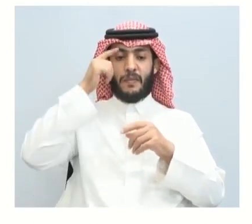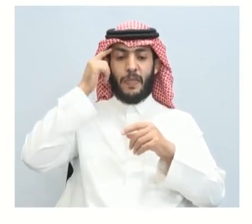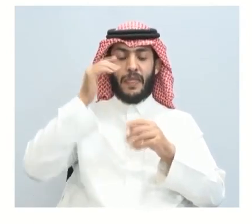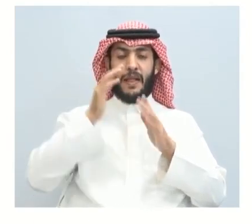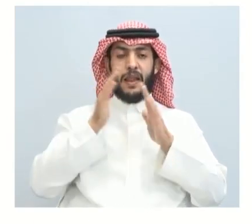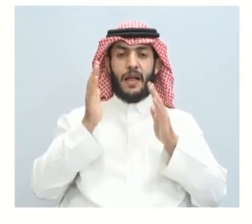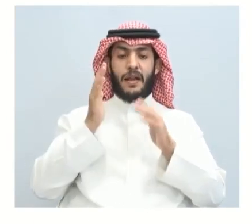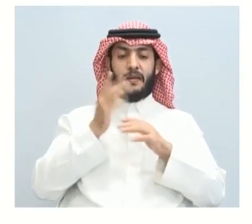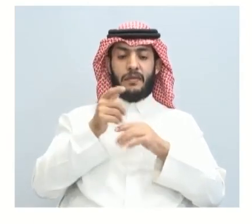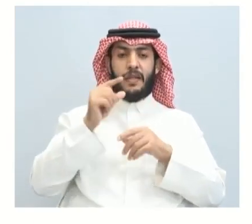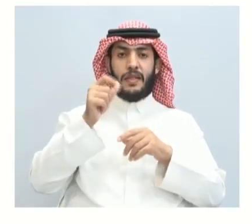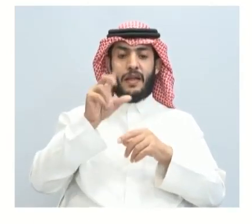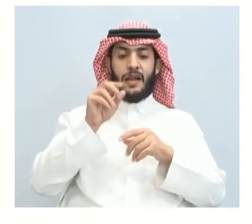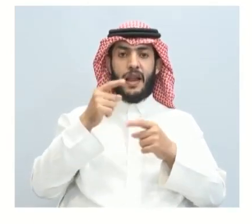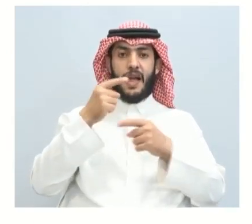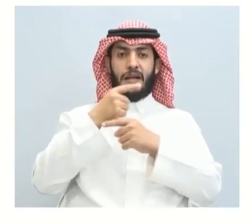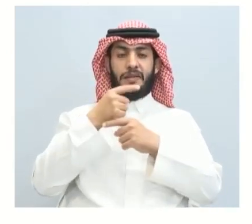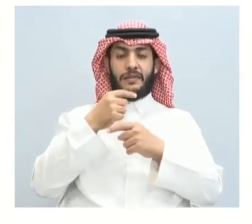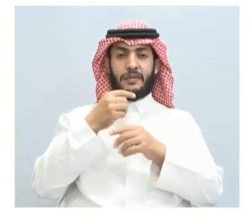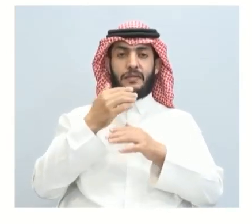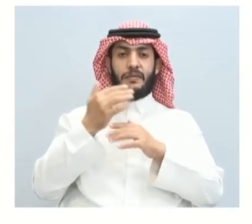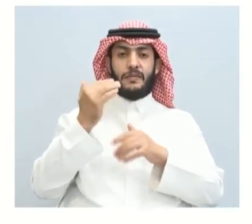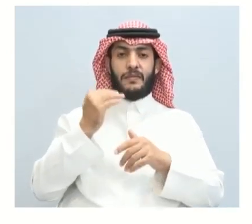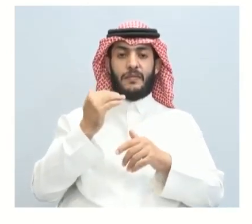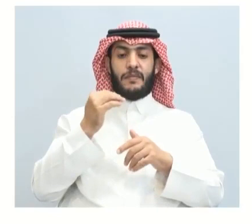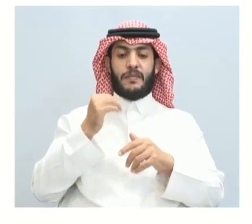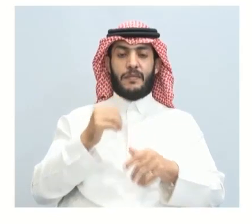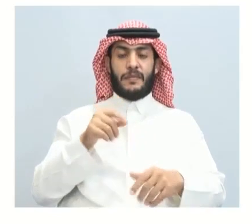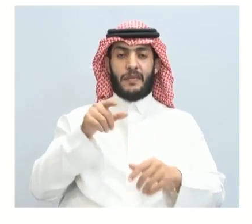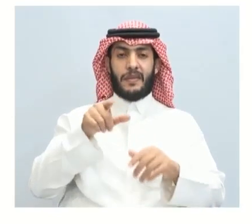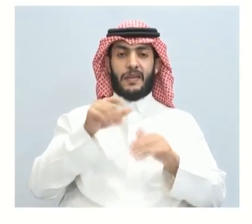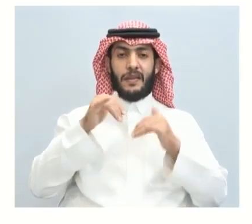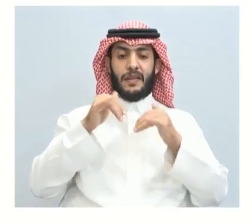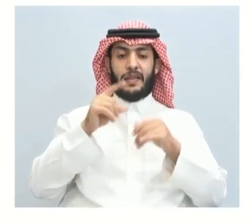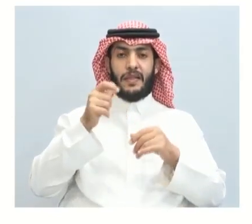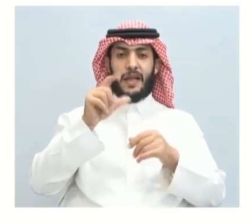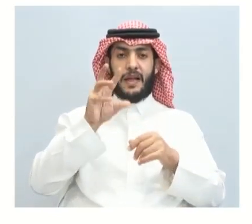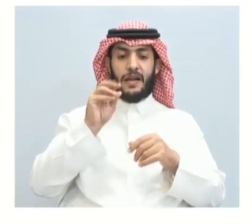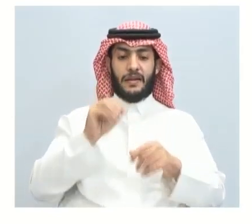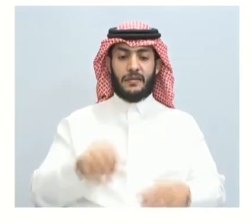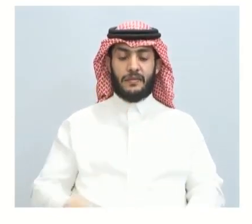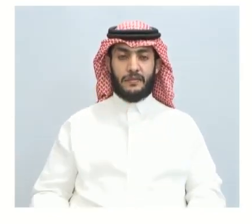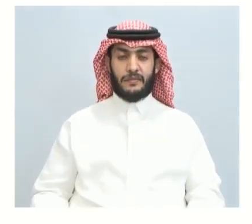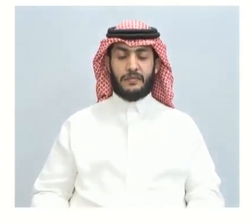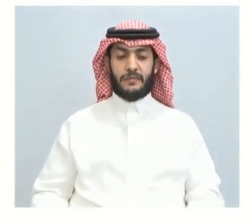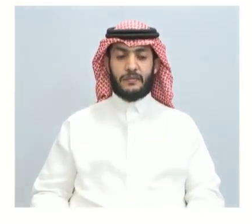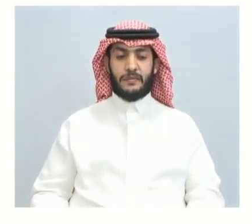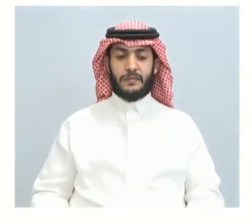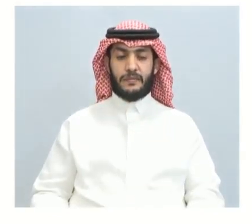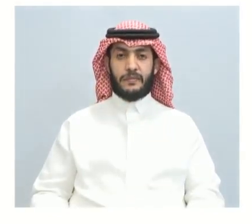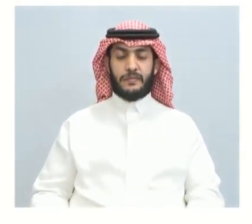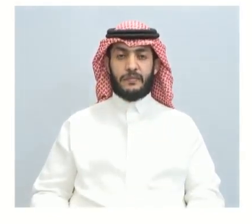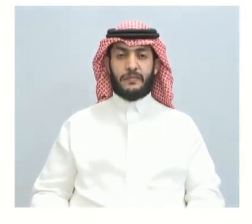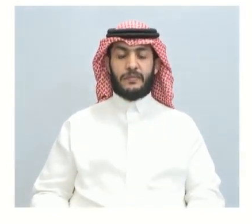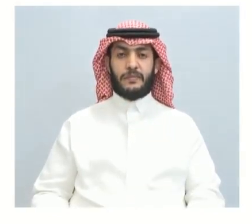لحالها فهي الداله العكسيه لهذه الداله اذا هذه هي الداله